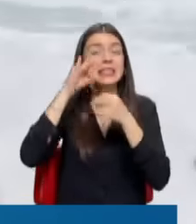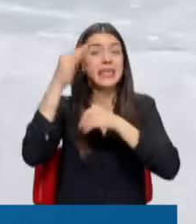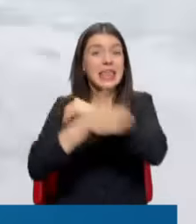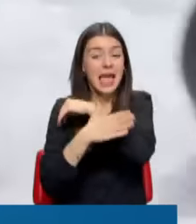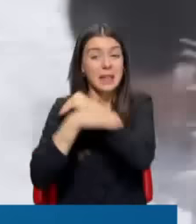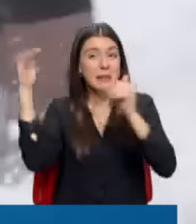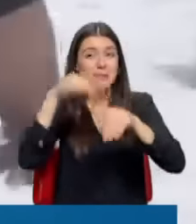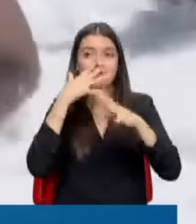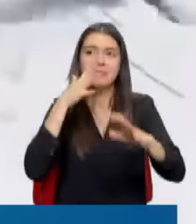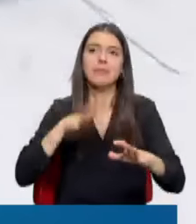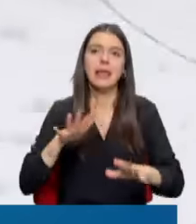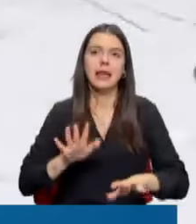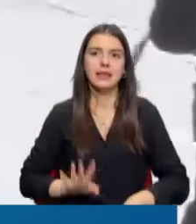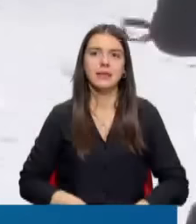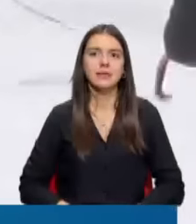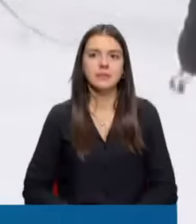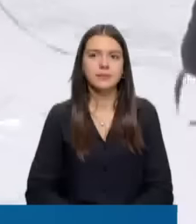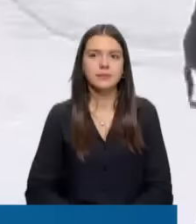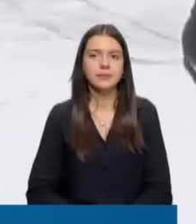bekledi.